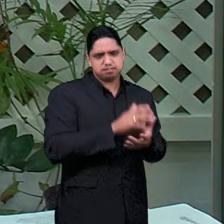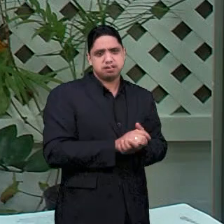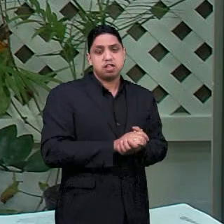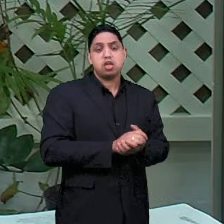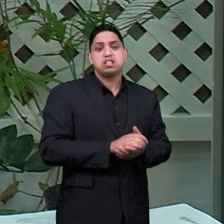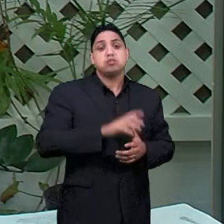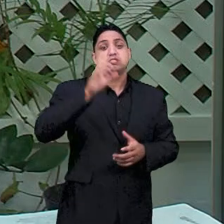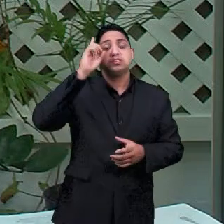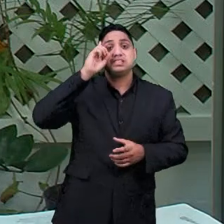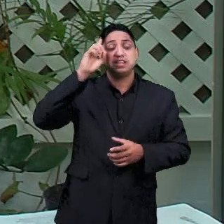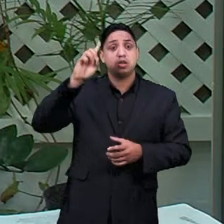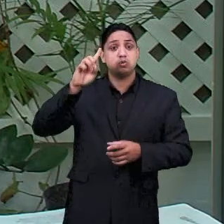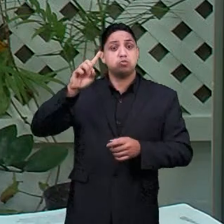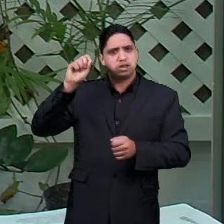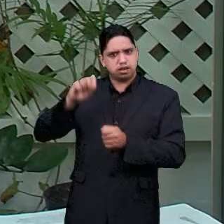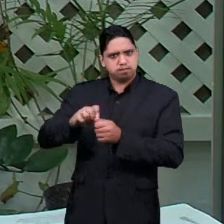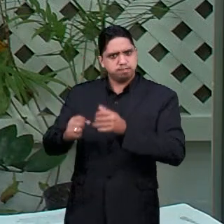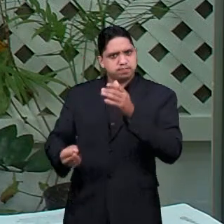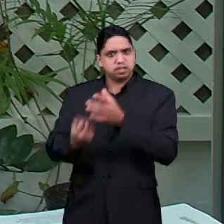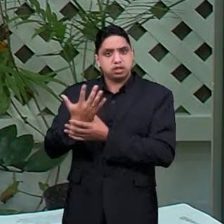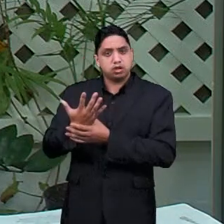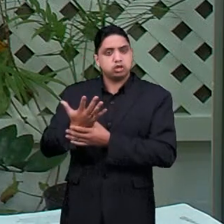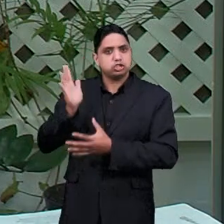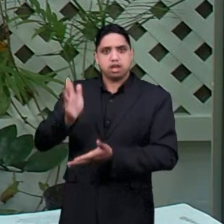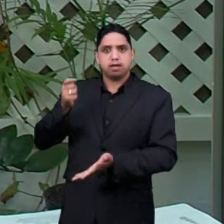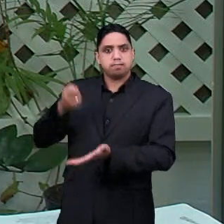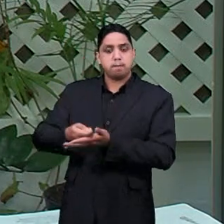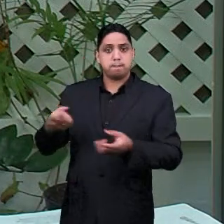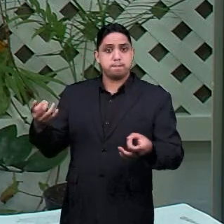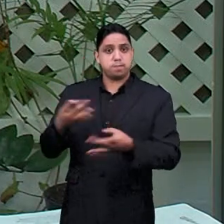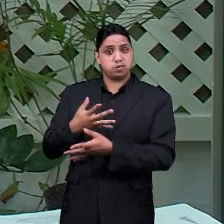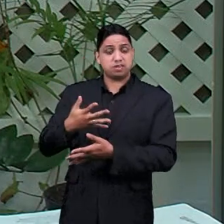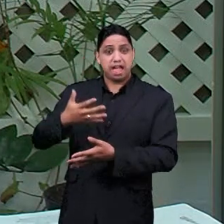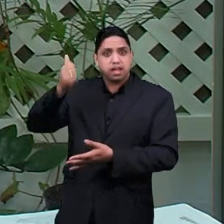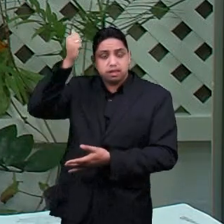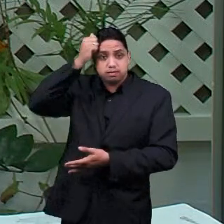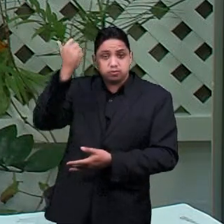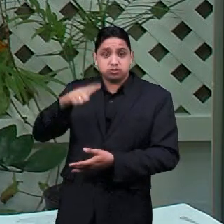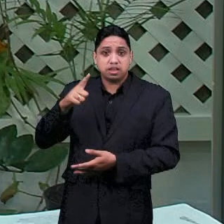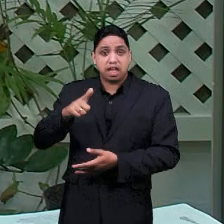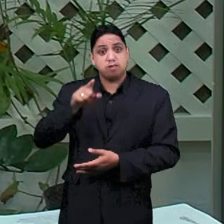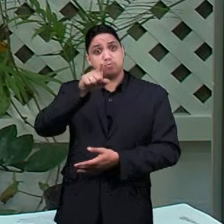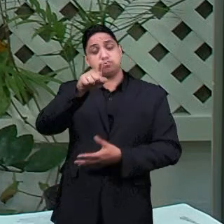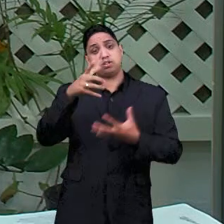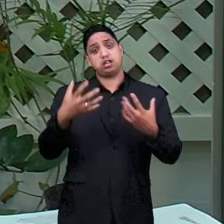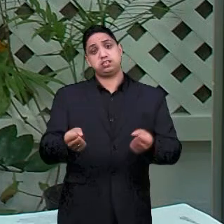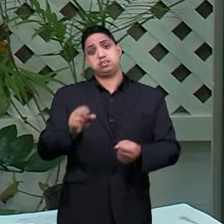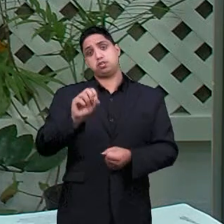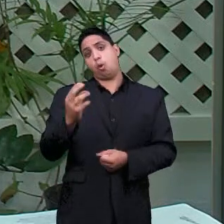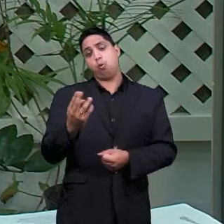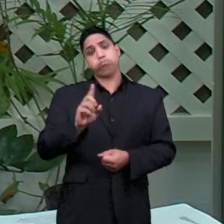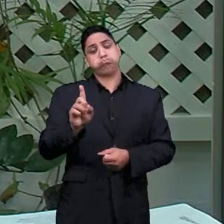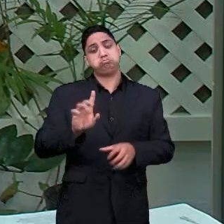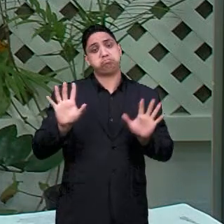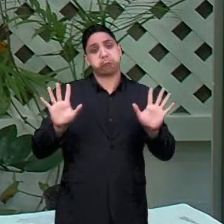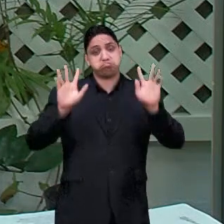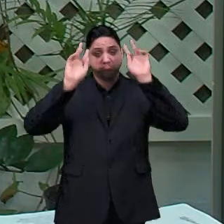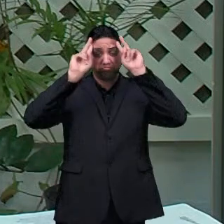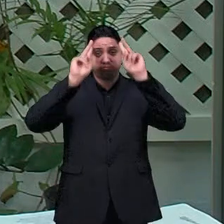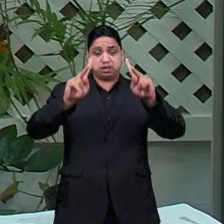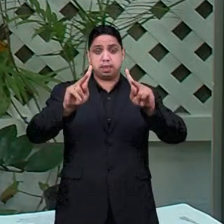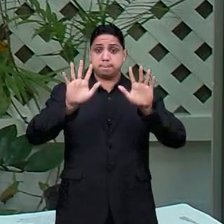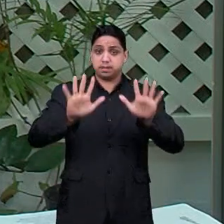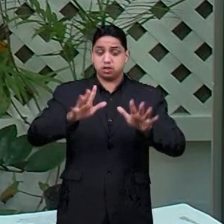Donc, ce que Dieu a fait est fait. Mais maintenant, l'homme, il n'accepte pas. La vocation, le don de